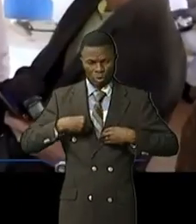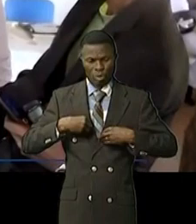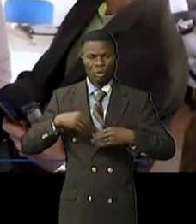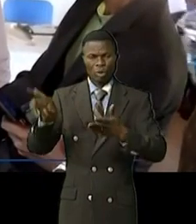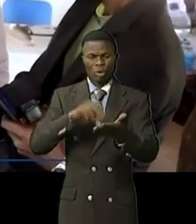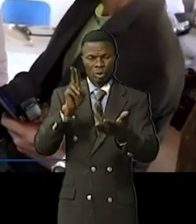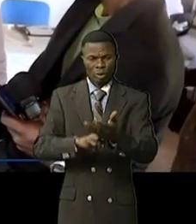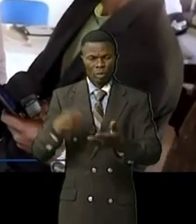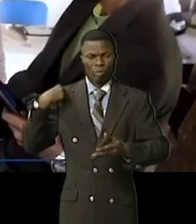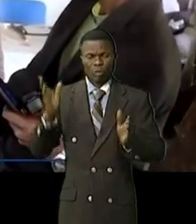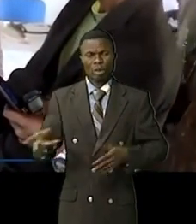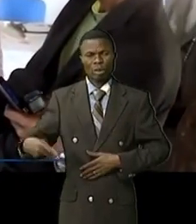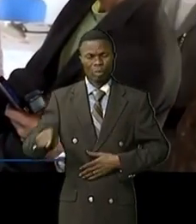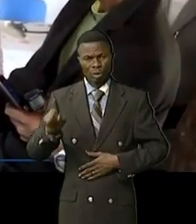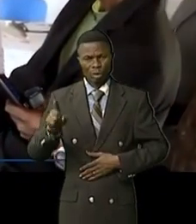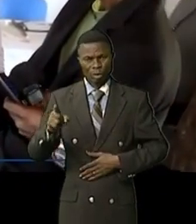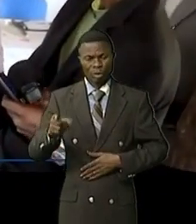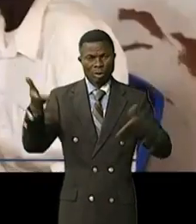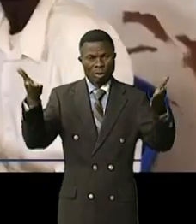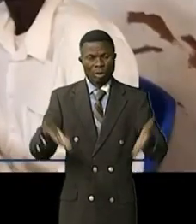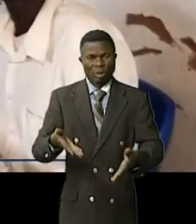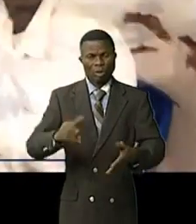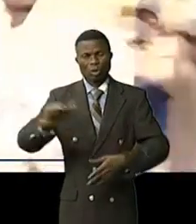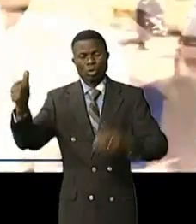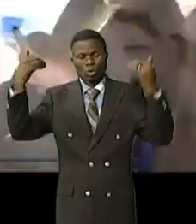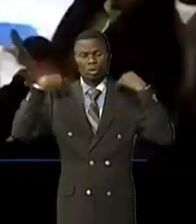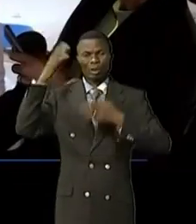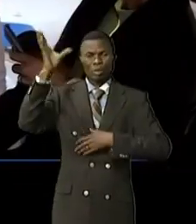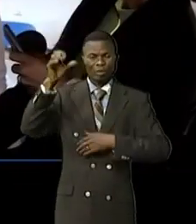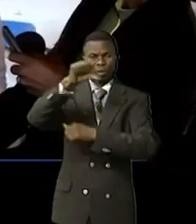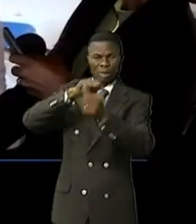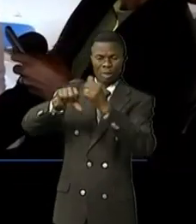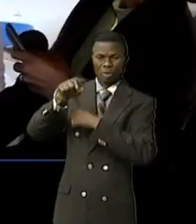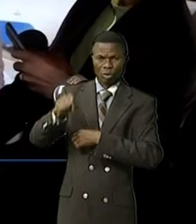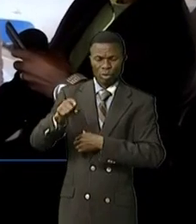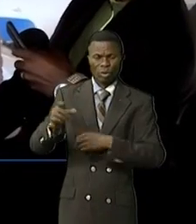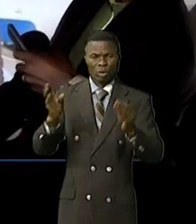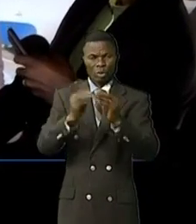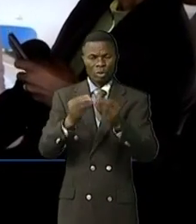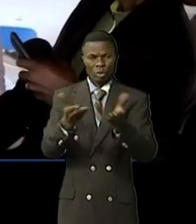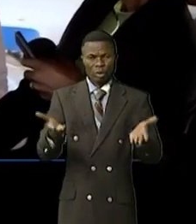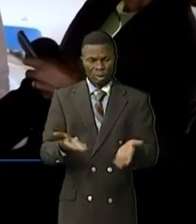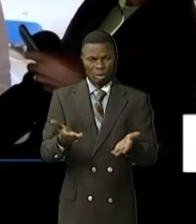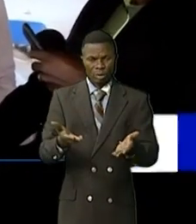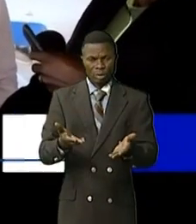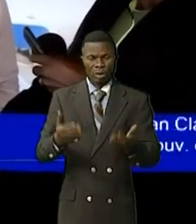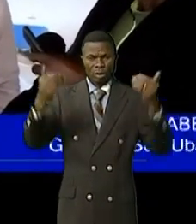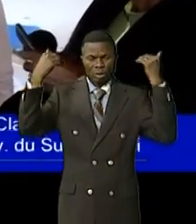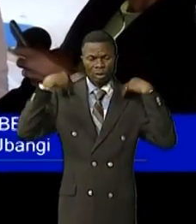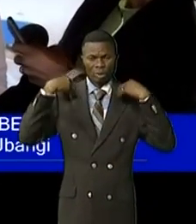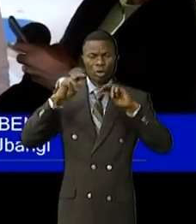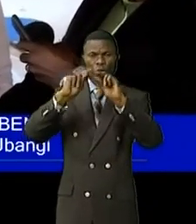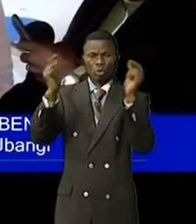gouverneur de province Jean-Claude Mabenze Gbaibenz en présence d'autres chefs de groupement environnants. Je réunis le chef du